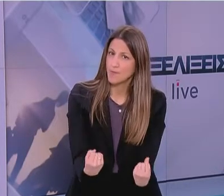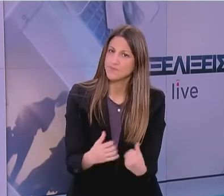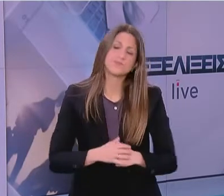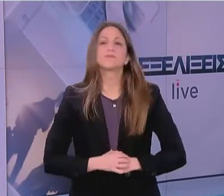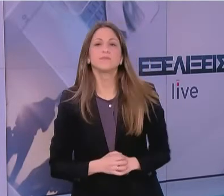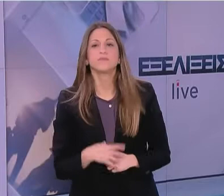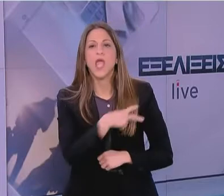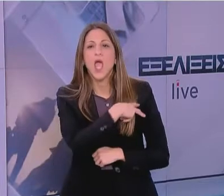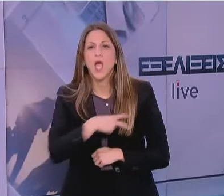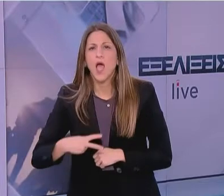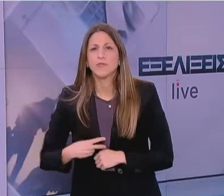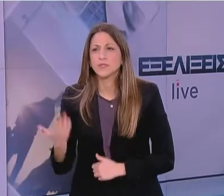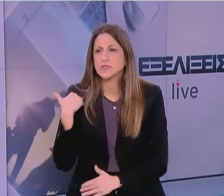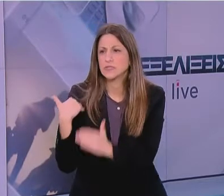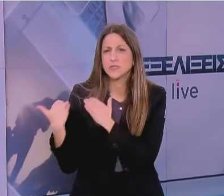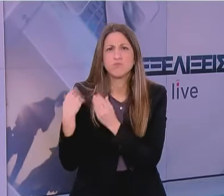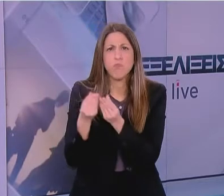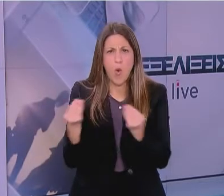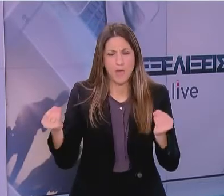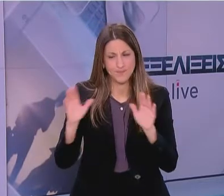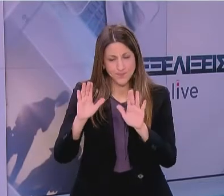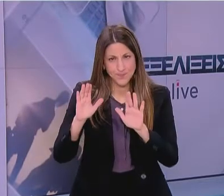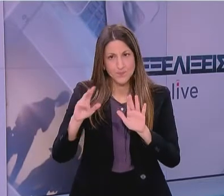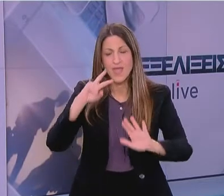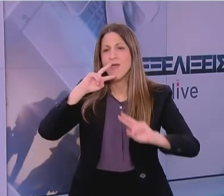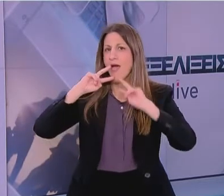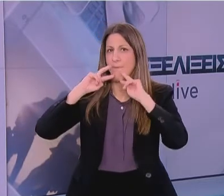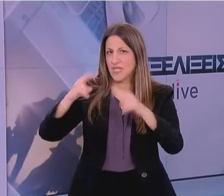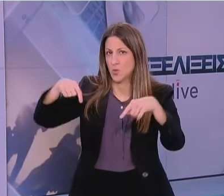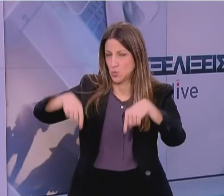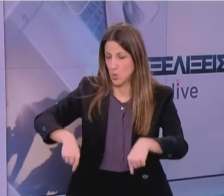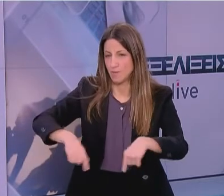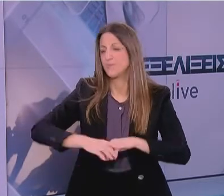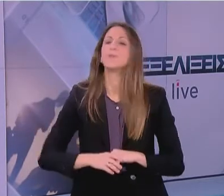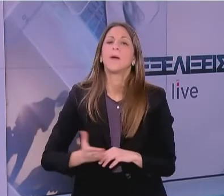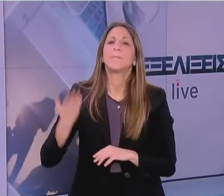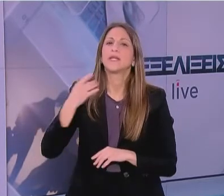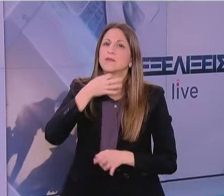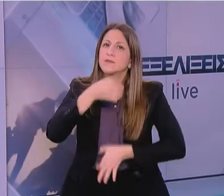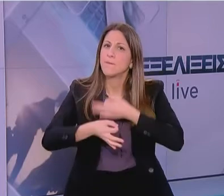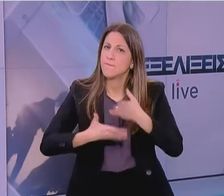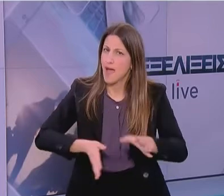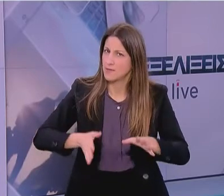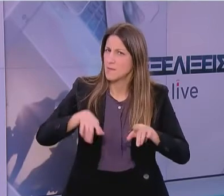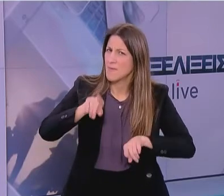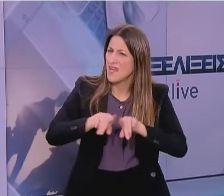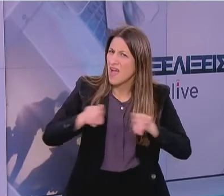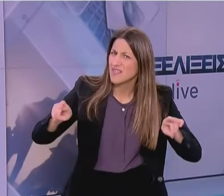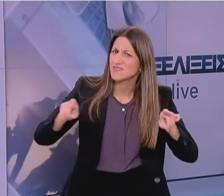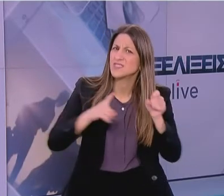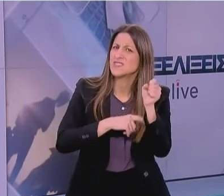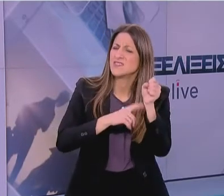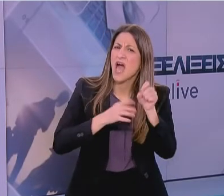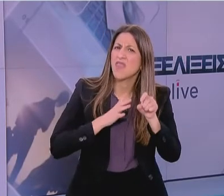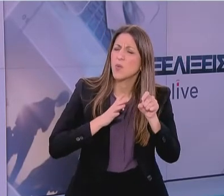Νομίζω πολλά ερωτήματα ταυτόχρονα. Απάντησα σε κάποια από το αυτοδελτίο και στην ανακοίνωση που έκανα πριν από λίγο όσον αφορά κάποια ποιοτικά